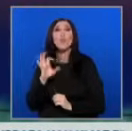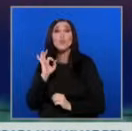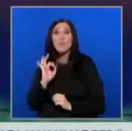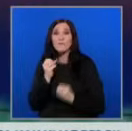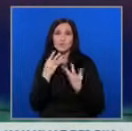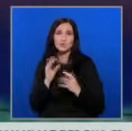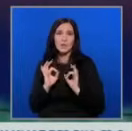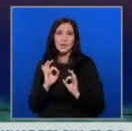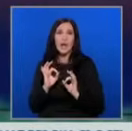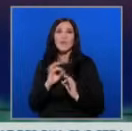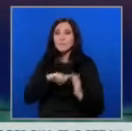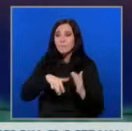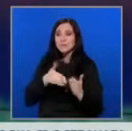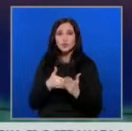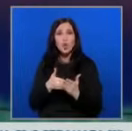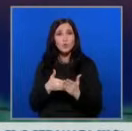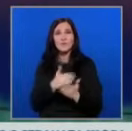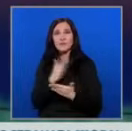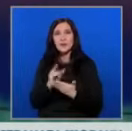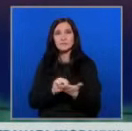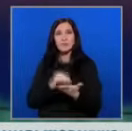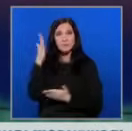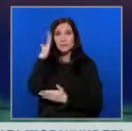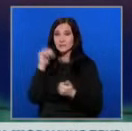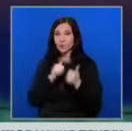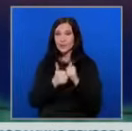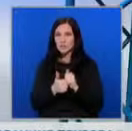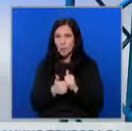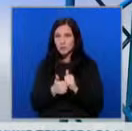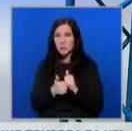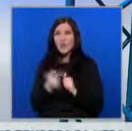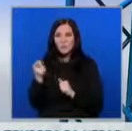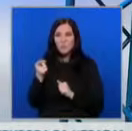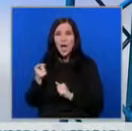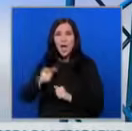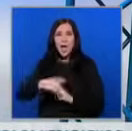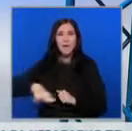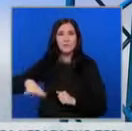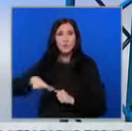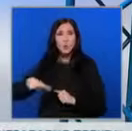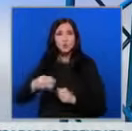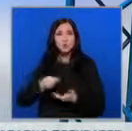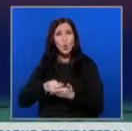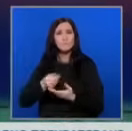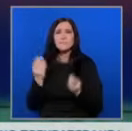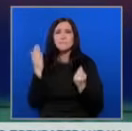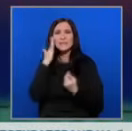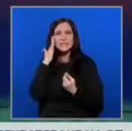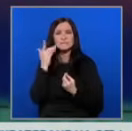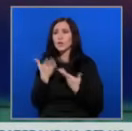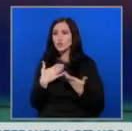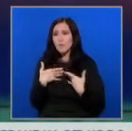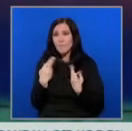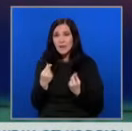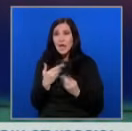намеса, защото в крайна сметка в Министерство на спорта то е ресурсно министерство. И там, където има пари, винаги може да се намери някой, който